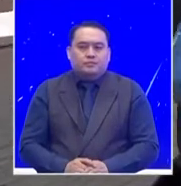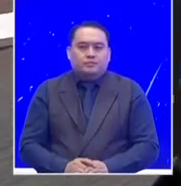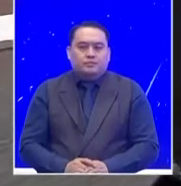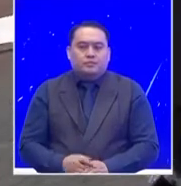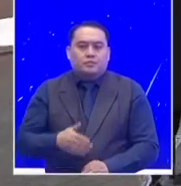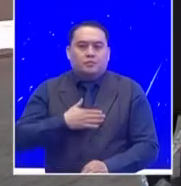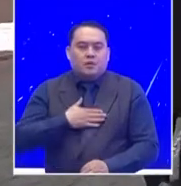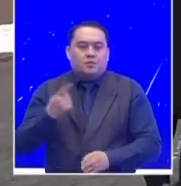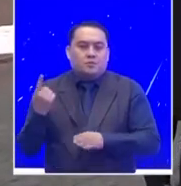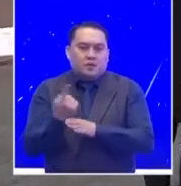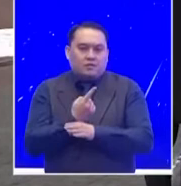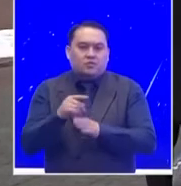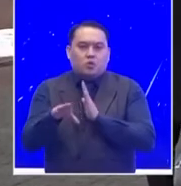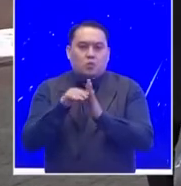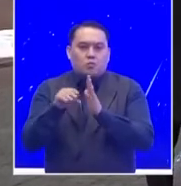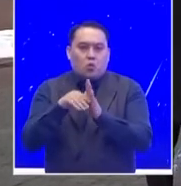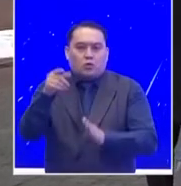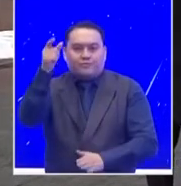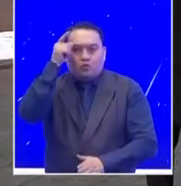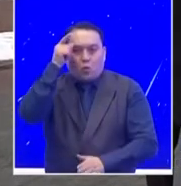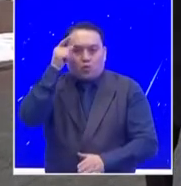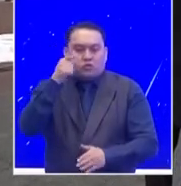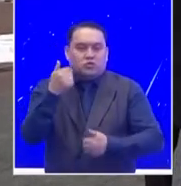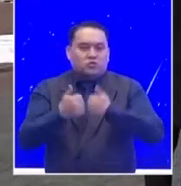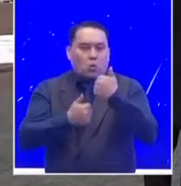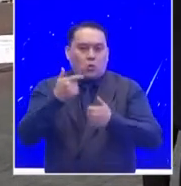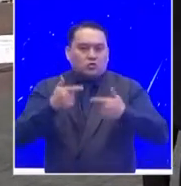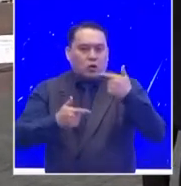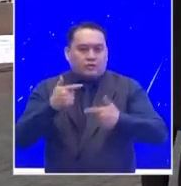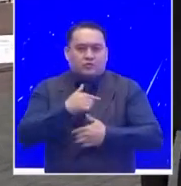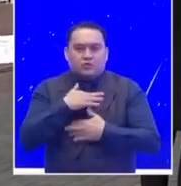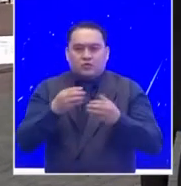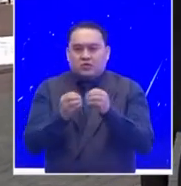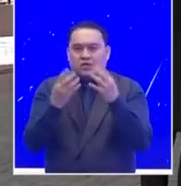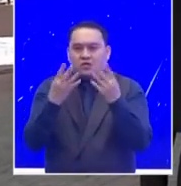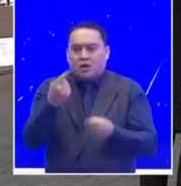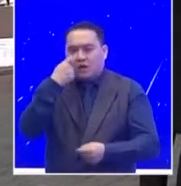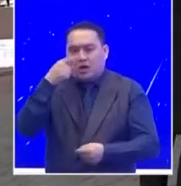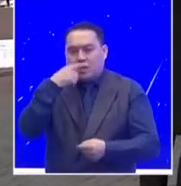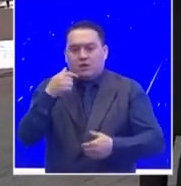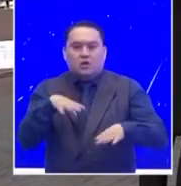Мы сначала проходили сборы в Турции. Был жесткий сбор. Примерно 10 дней тренировались в Таиланде.